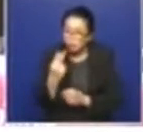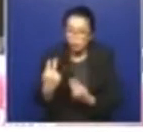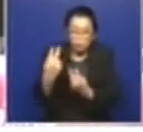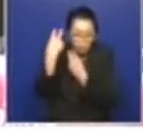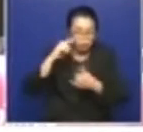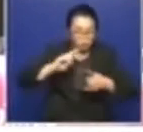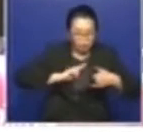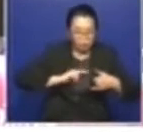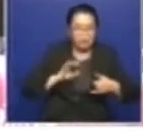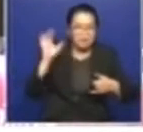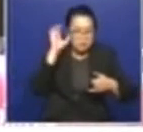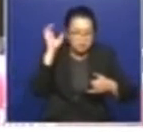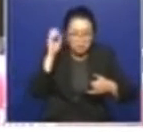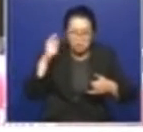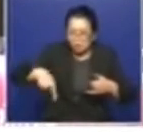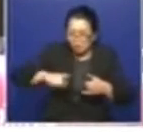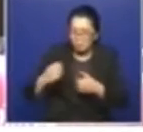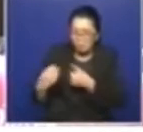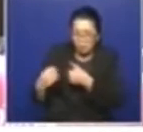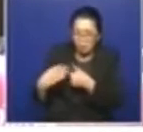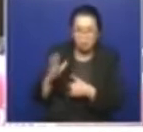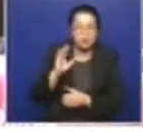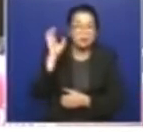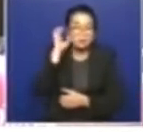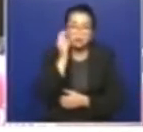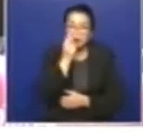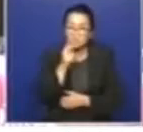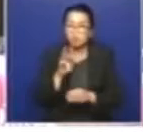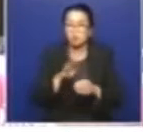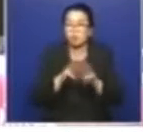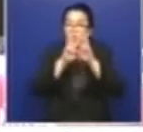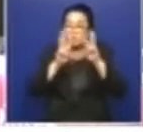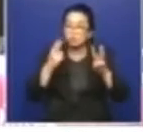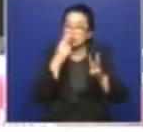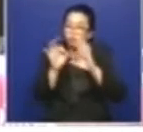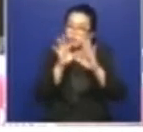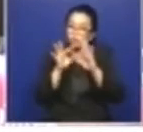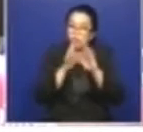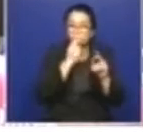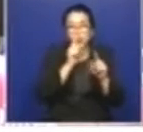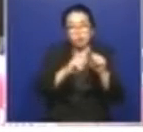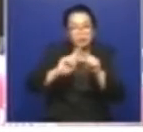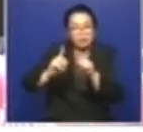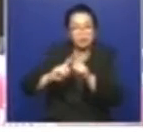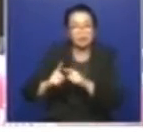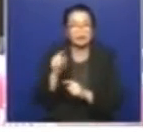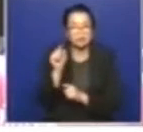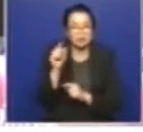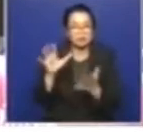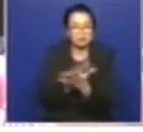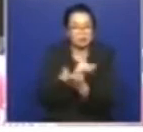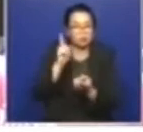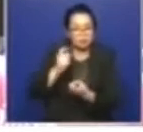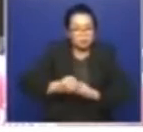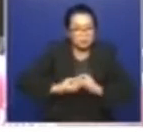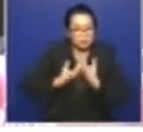จะไปเชื่อคนจะไปเชื่อลูกน้องมากท่านเชื่อโซเชียลแล้วท่านจะรู้ท่านครับยอมรับความจริงว่